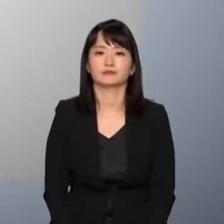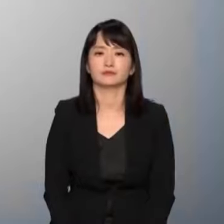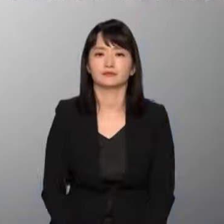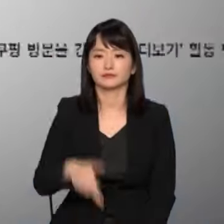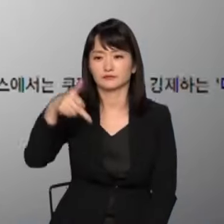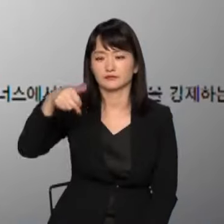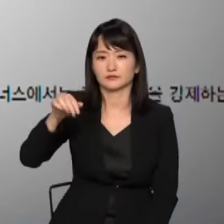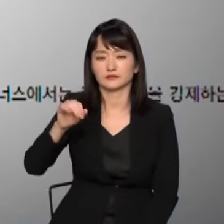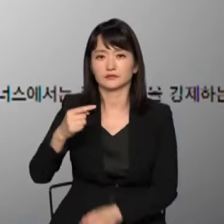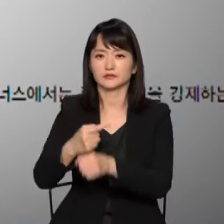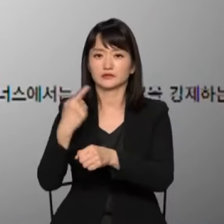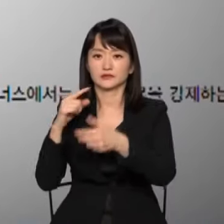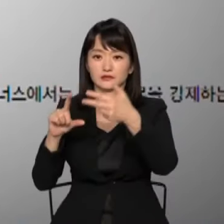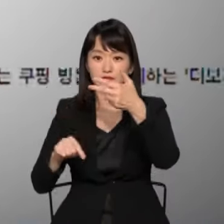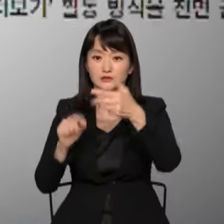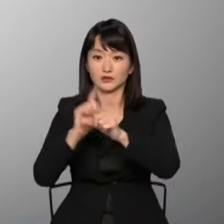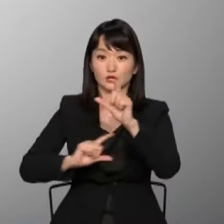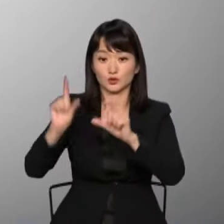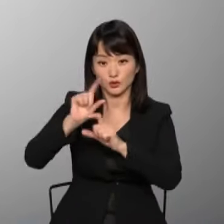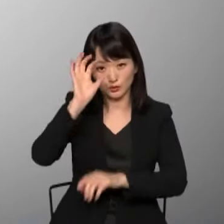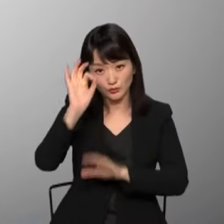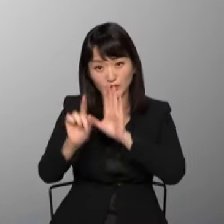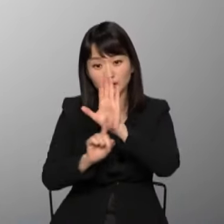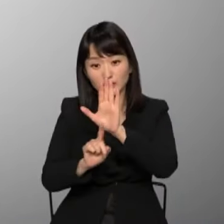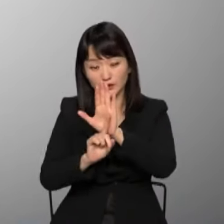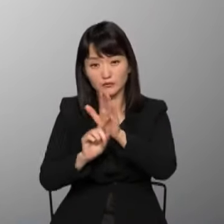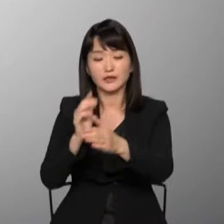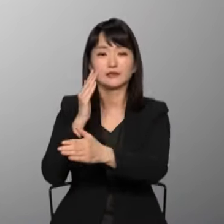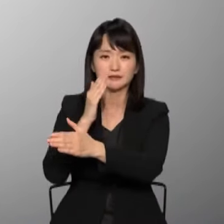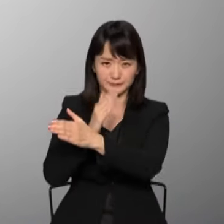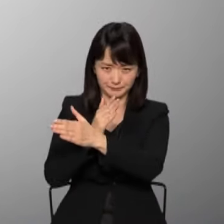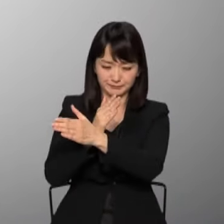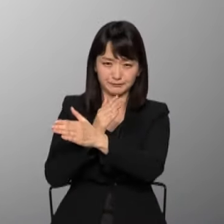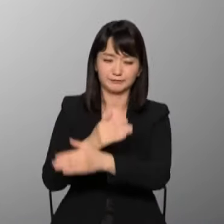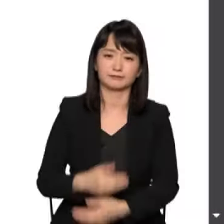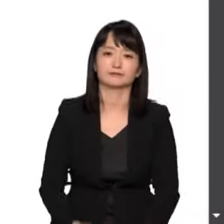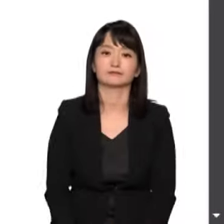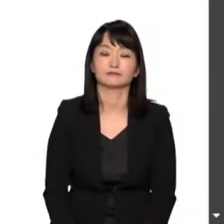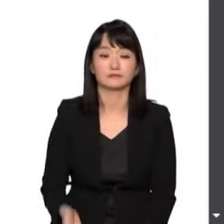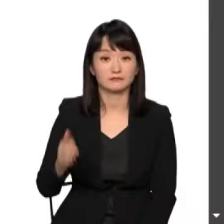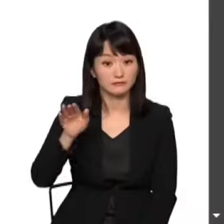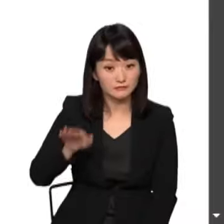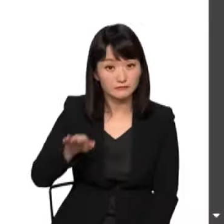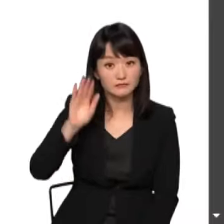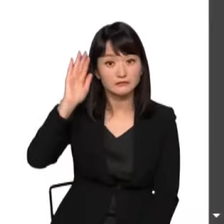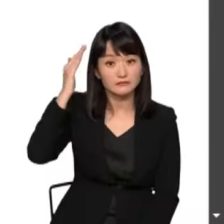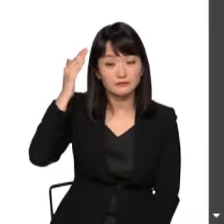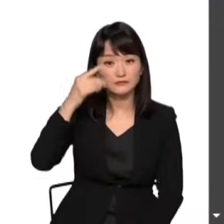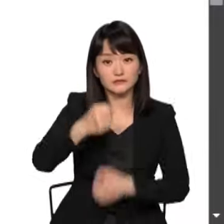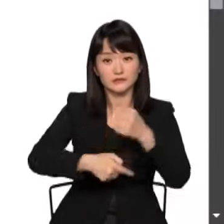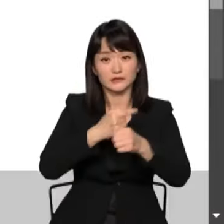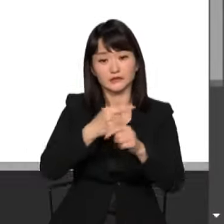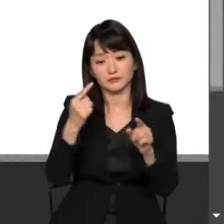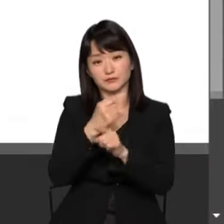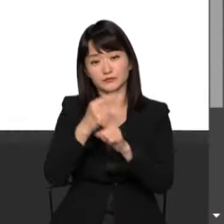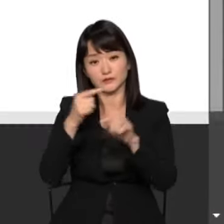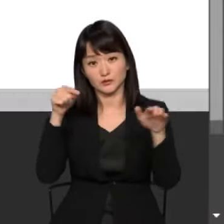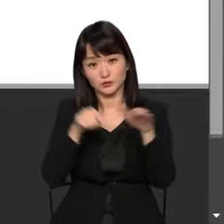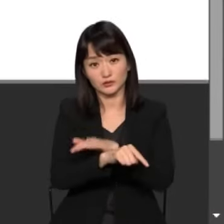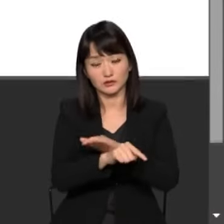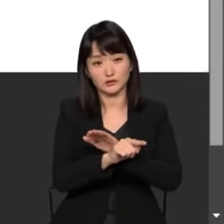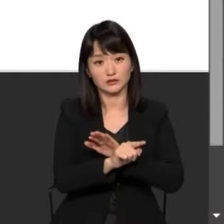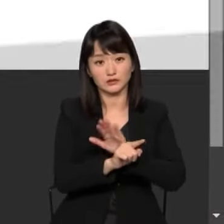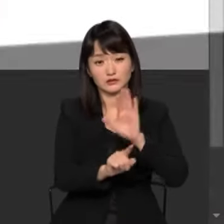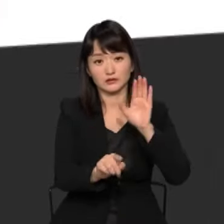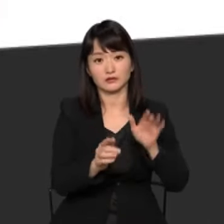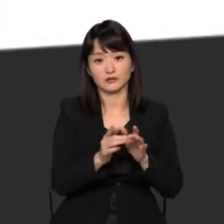쿠팡은 지난해 7월 더보기 형식의 광고를 전면 금지했습니다 하지만 최근 1년간 시정 조치를 한 게시물은